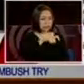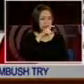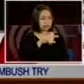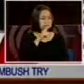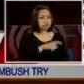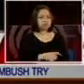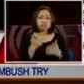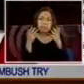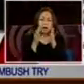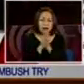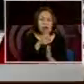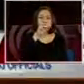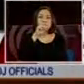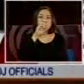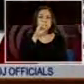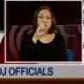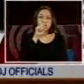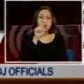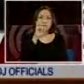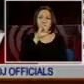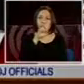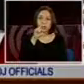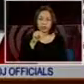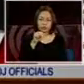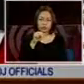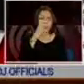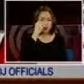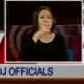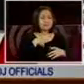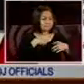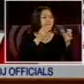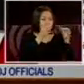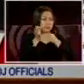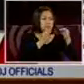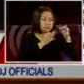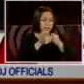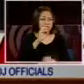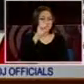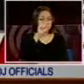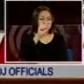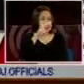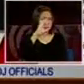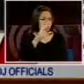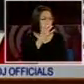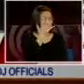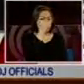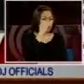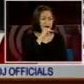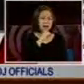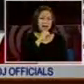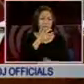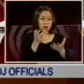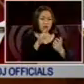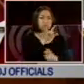for reconsideration para maintindihan ng Korte Suprema yung mga naging dahilan kung bakit ayaw nating